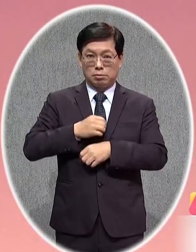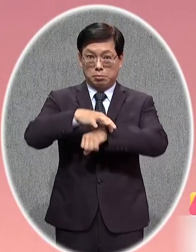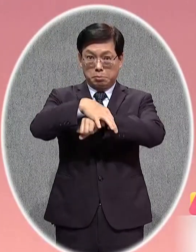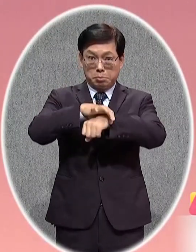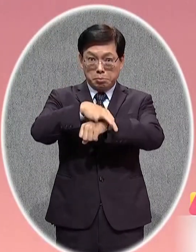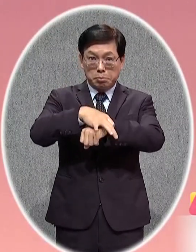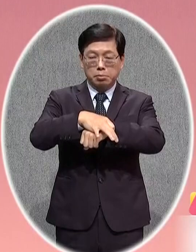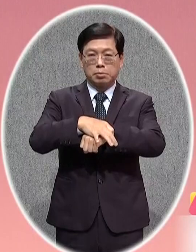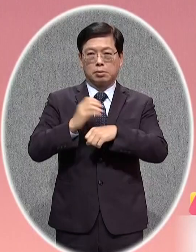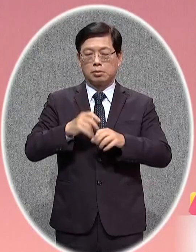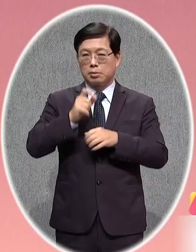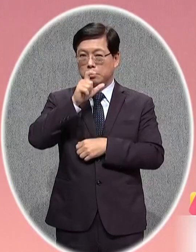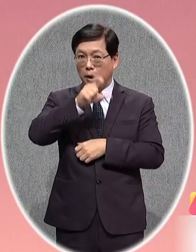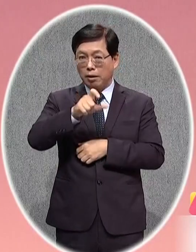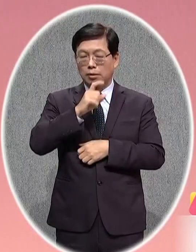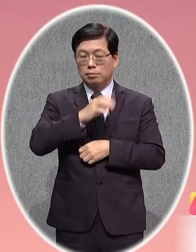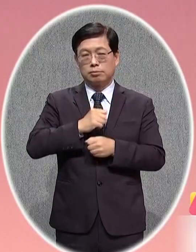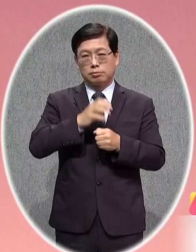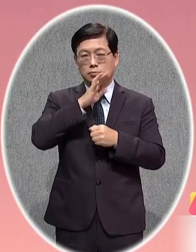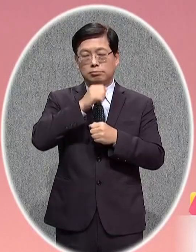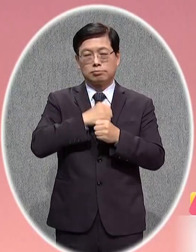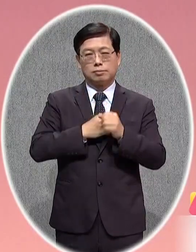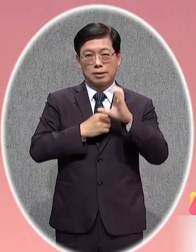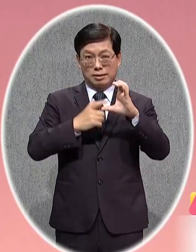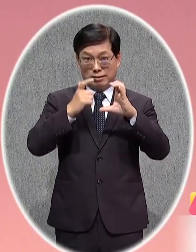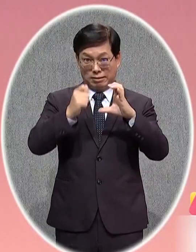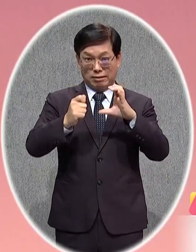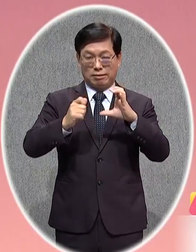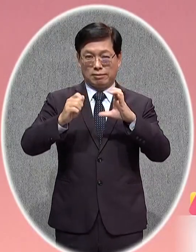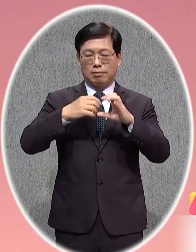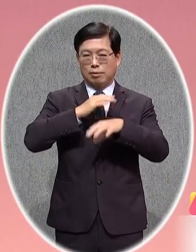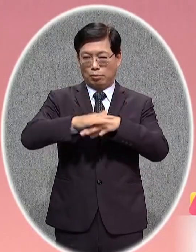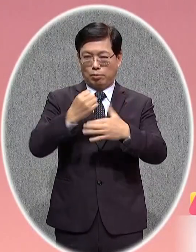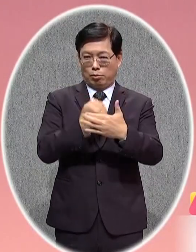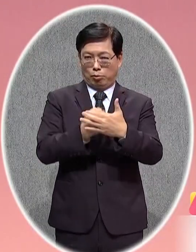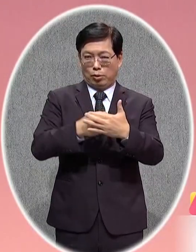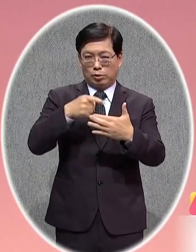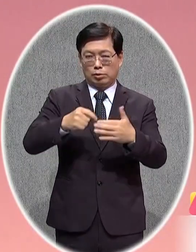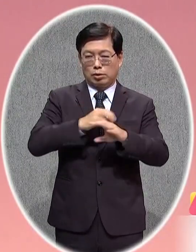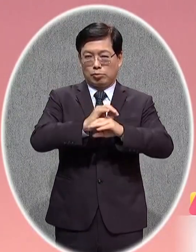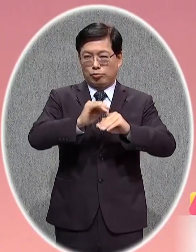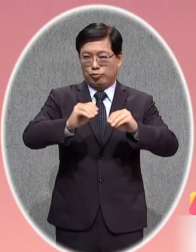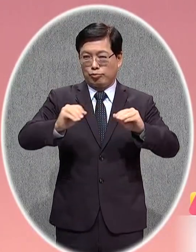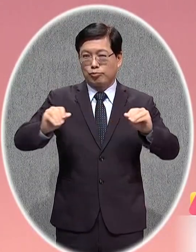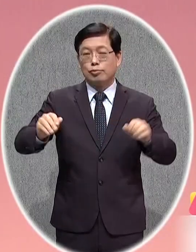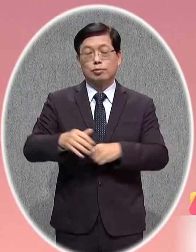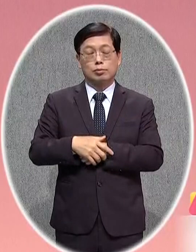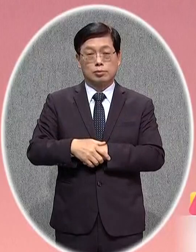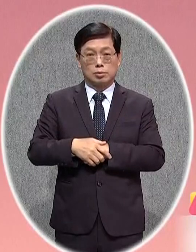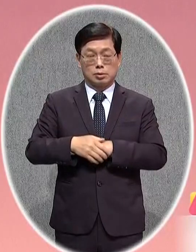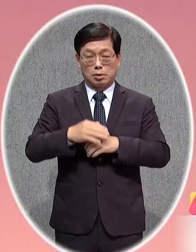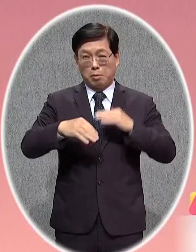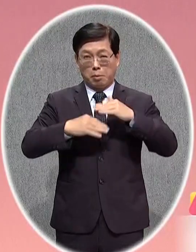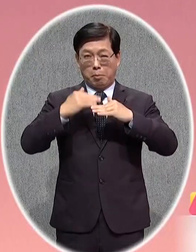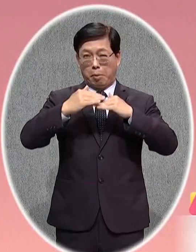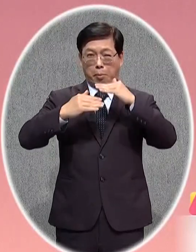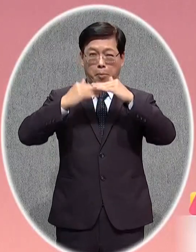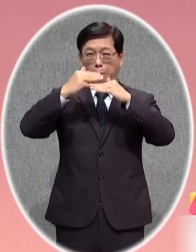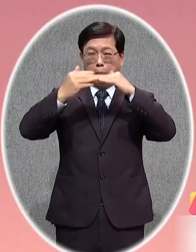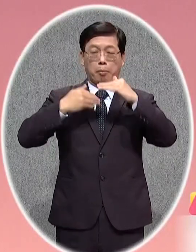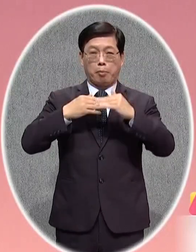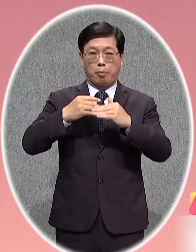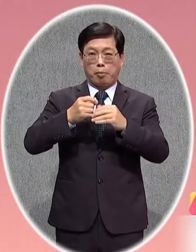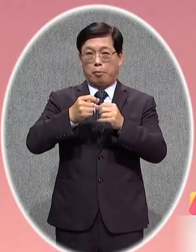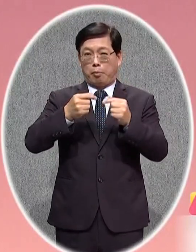骼，也就是我们所说的碳酸钙，会留在这个滩地上面。然后它层层叠叠的情况